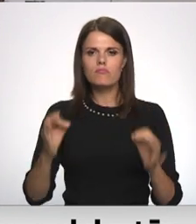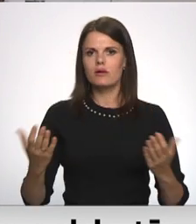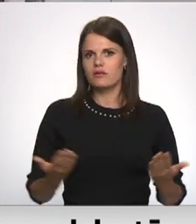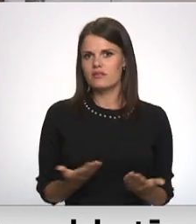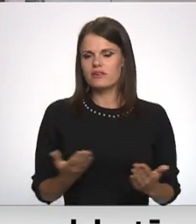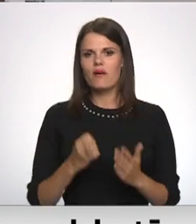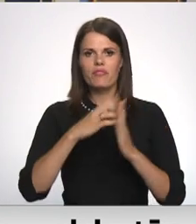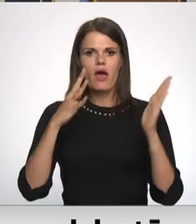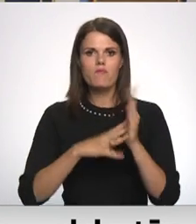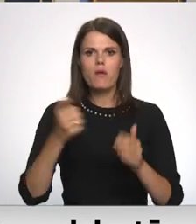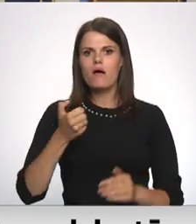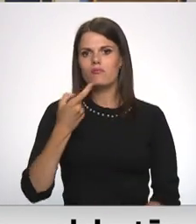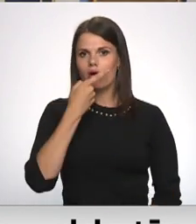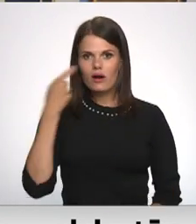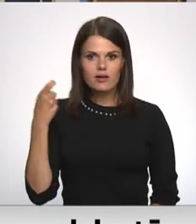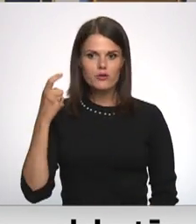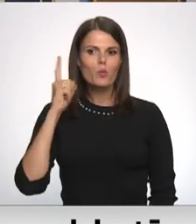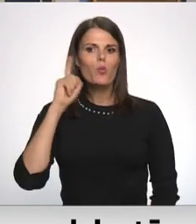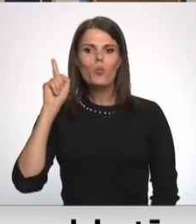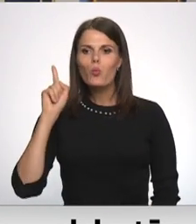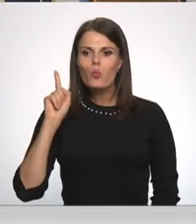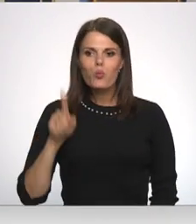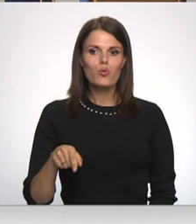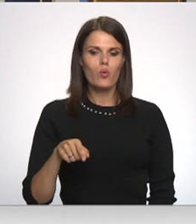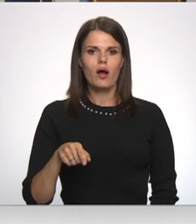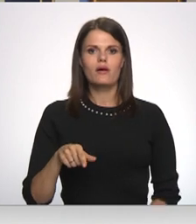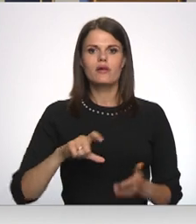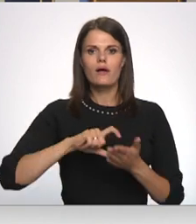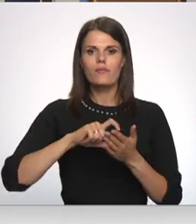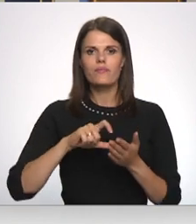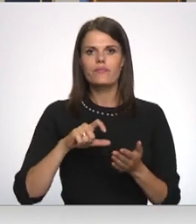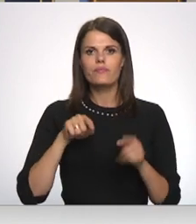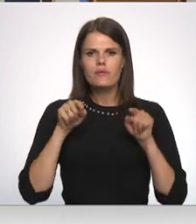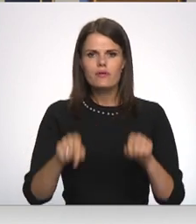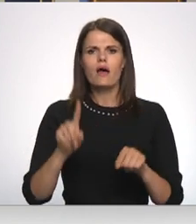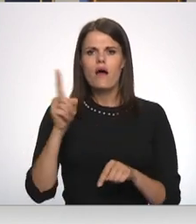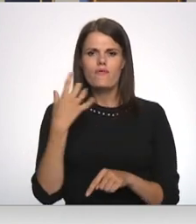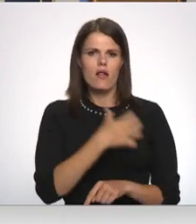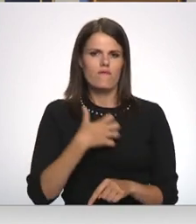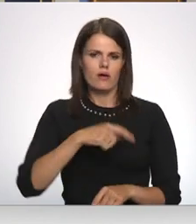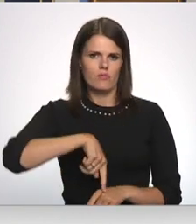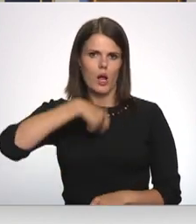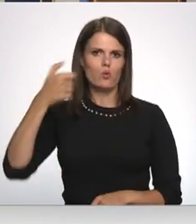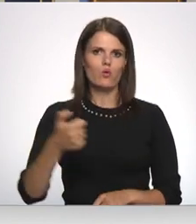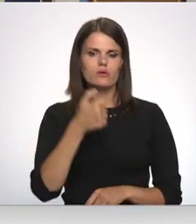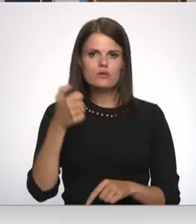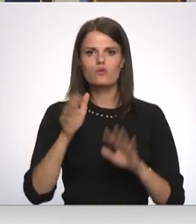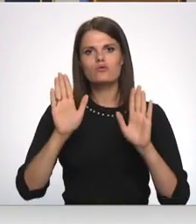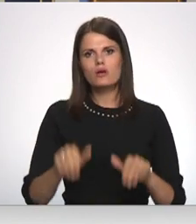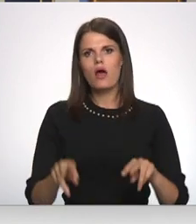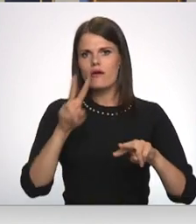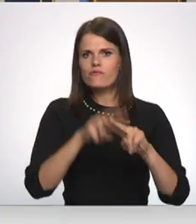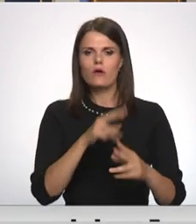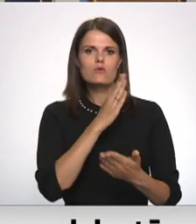19. Gadsimtā. Protams, vēl būs jāvelta daudz gadi, lai šo vietu